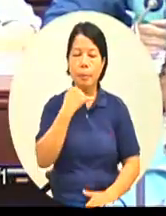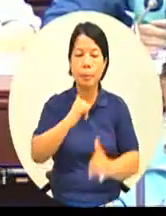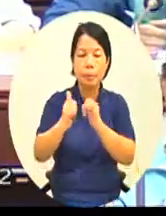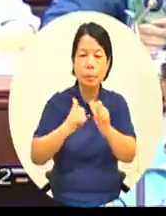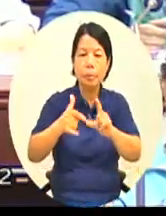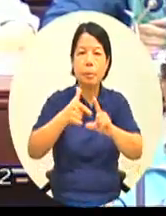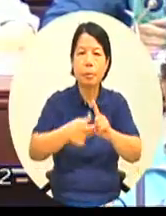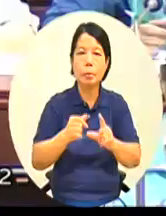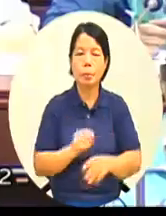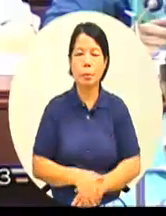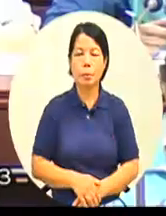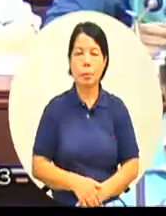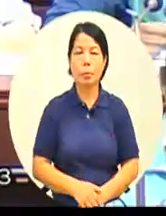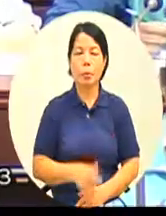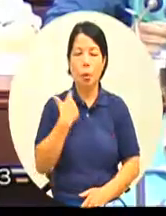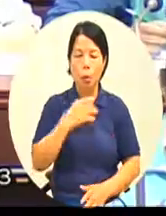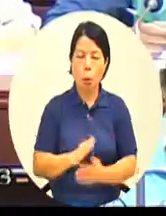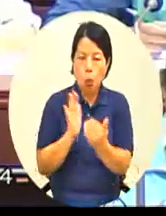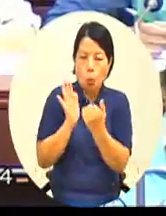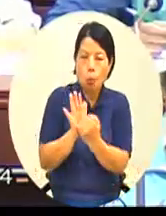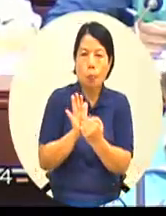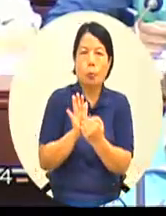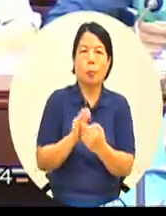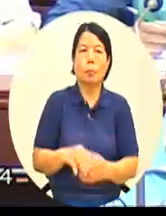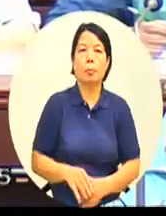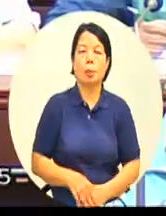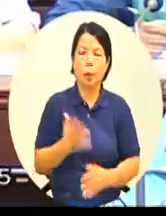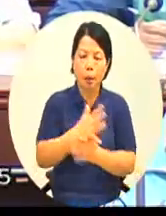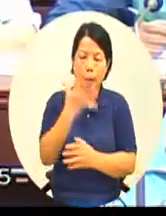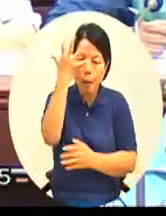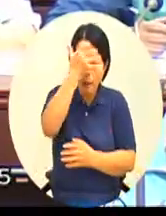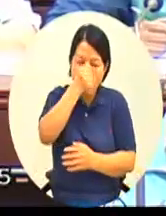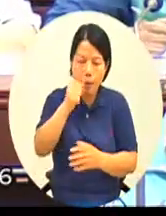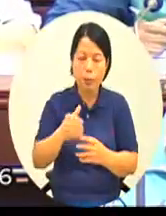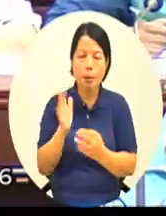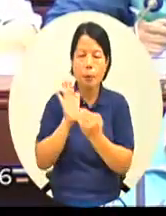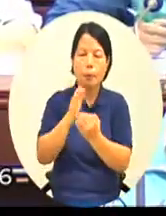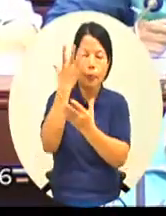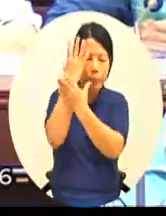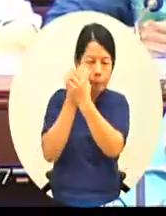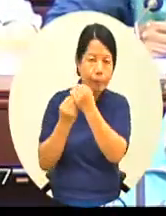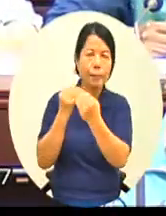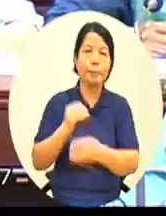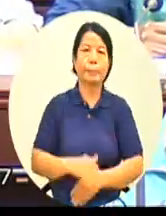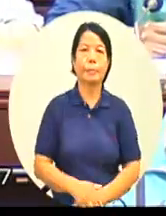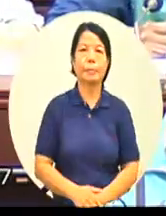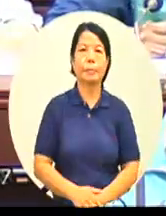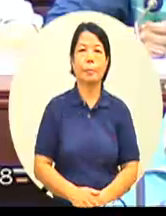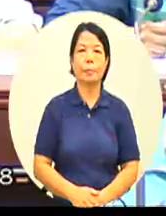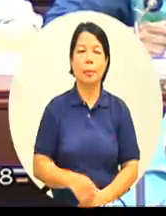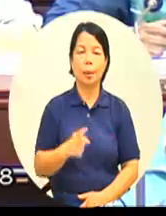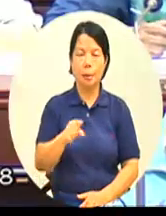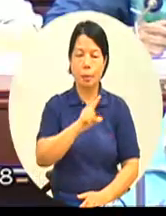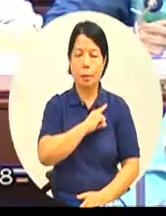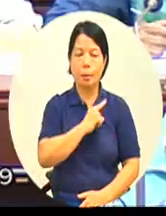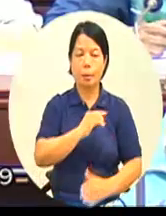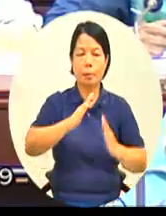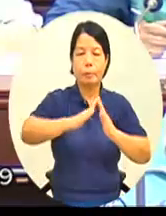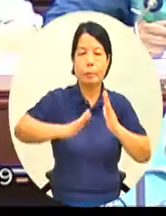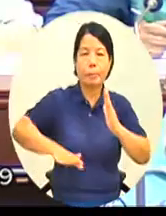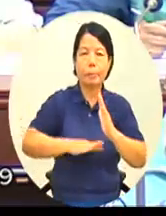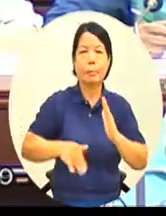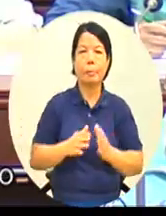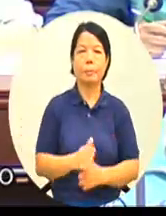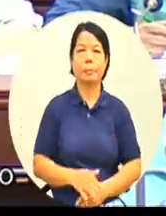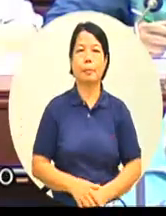洗，我们强调预防，预防他老化，预防他失能，所以他希望在他自己的家里面，他